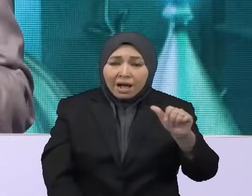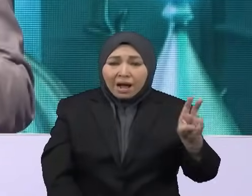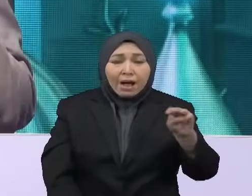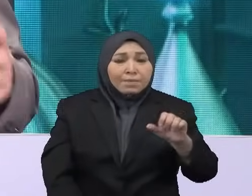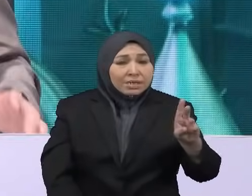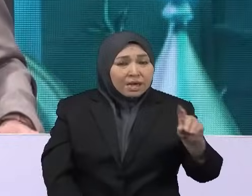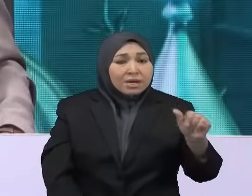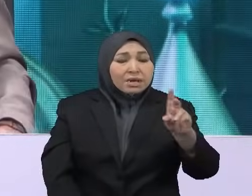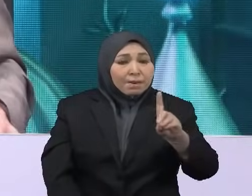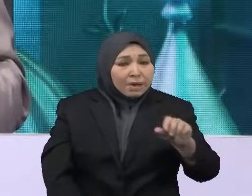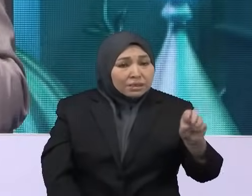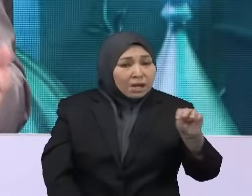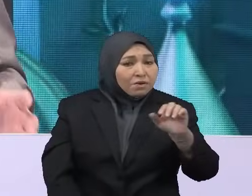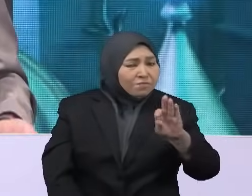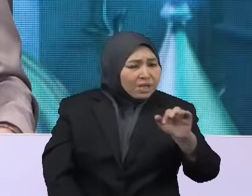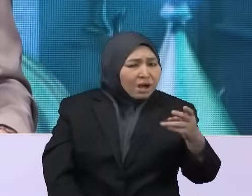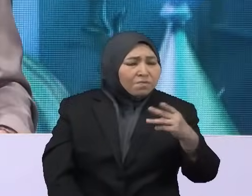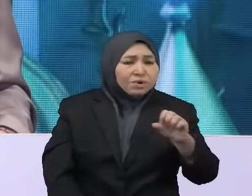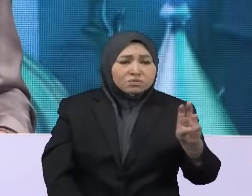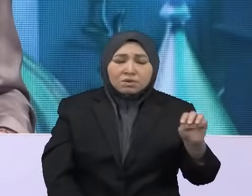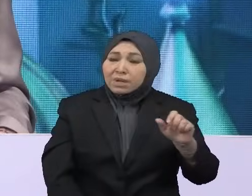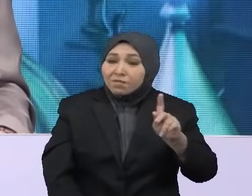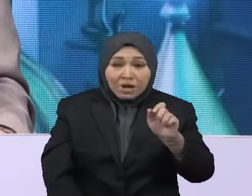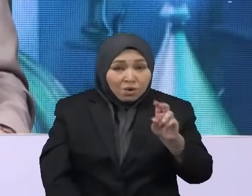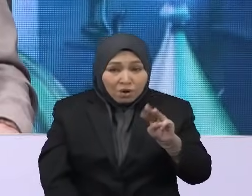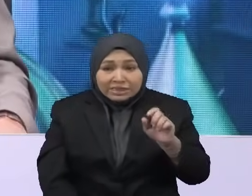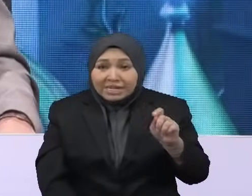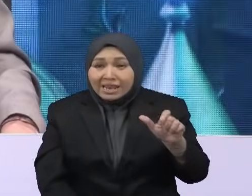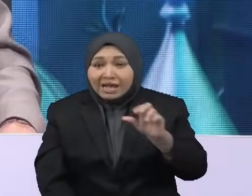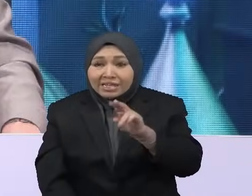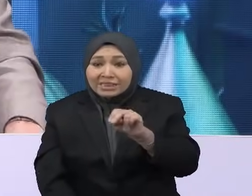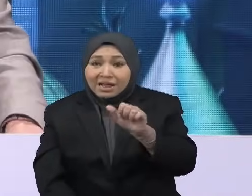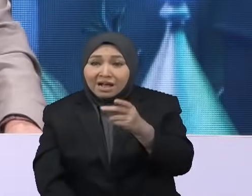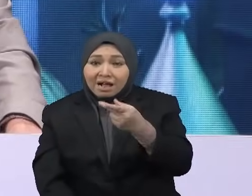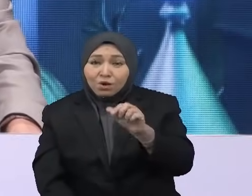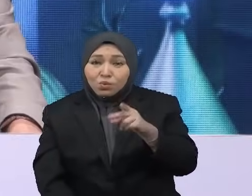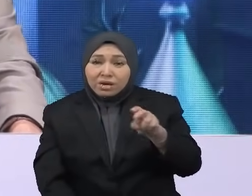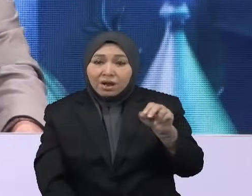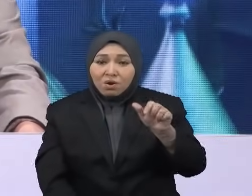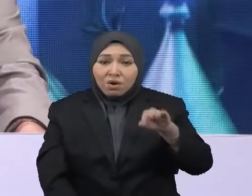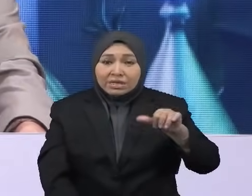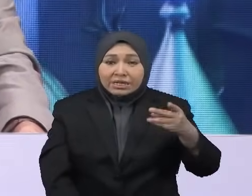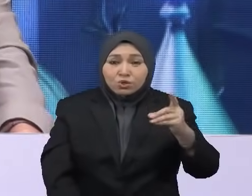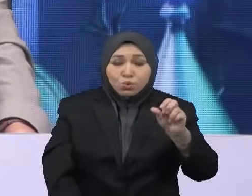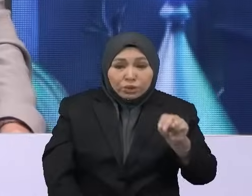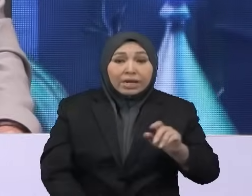abadan ma damu fiha fadhhab anta wa rabbuka faqatila inna ha huna qa'idun. Ada